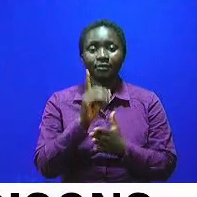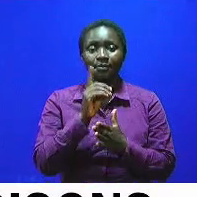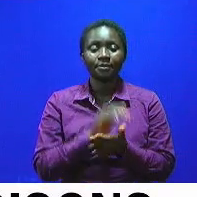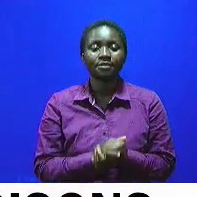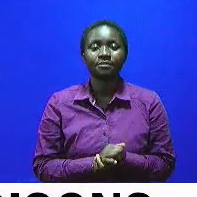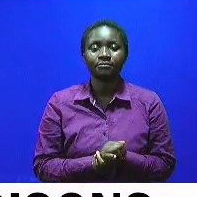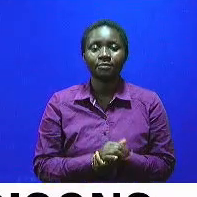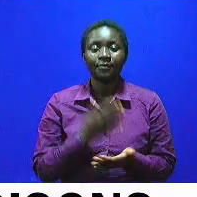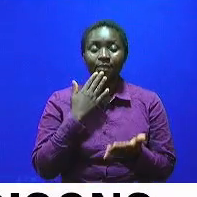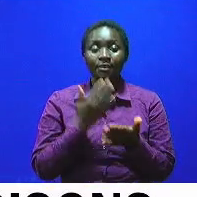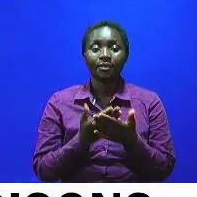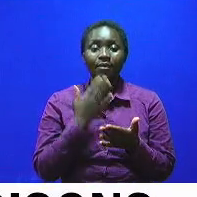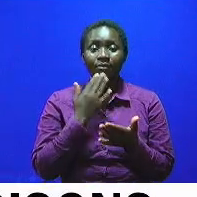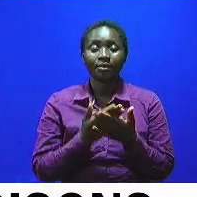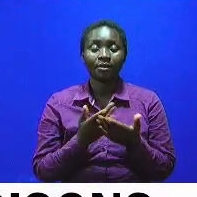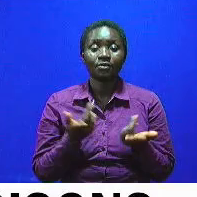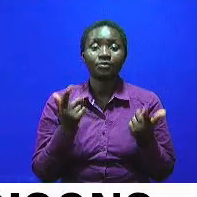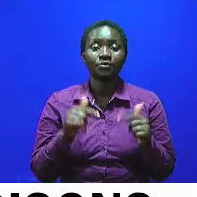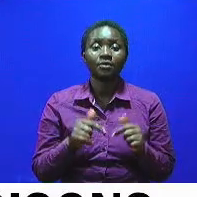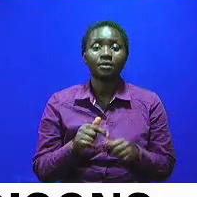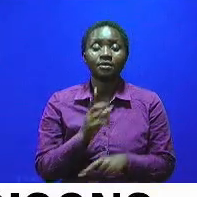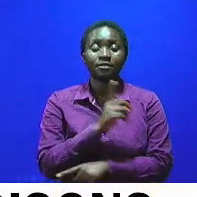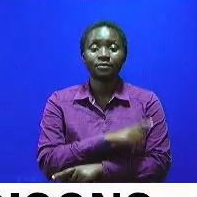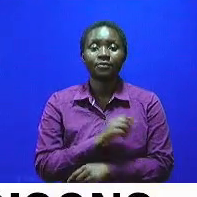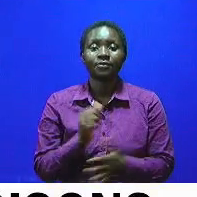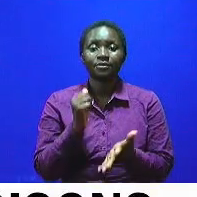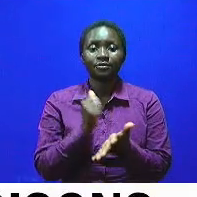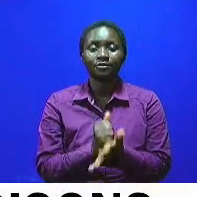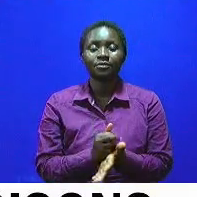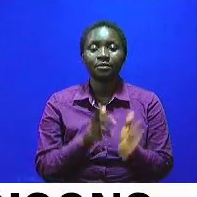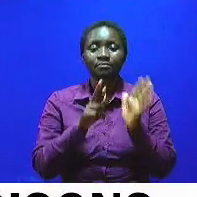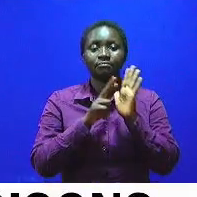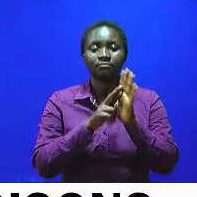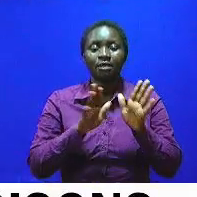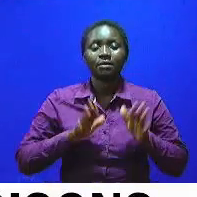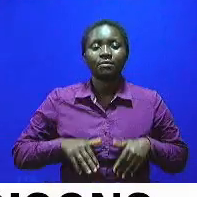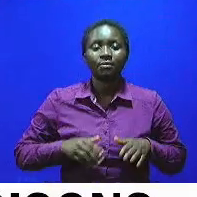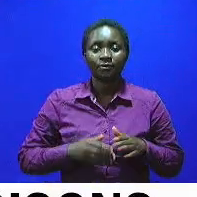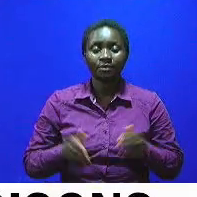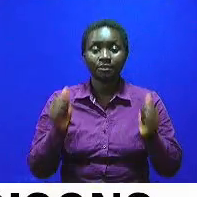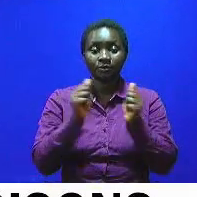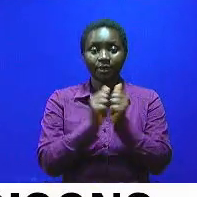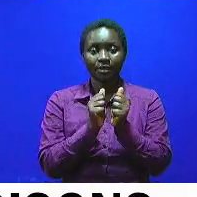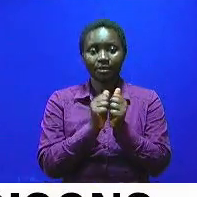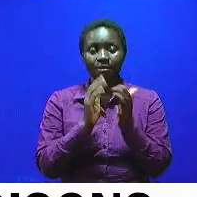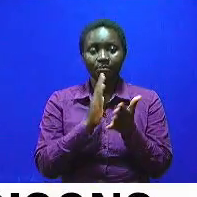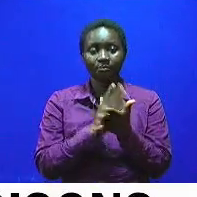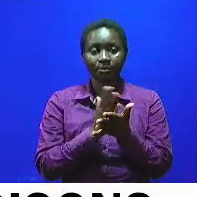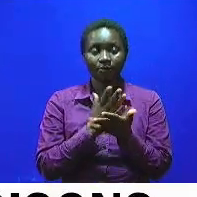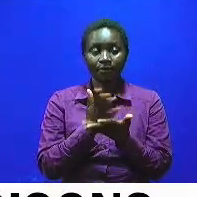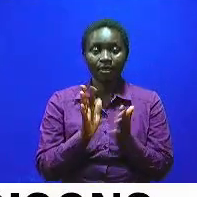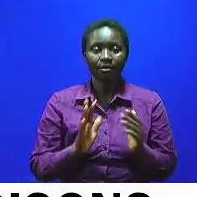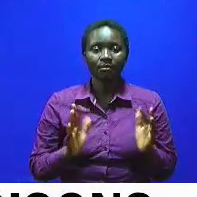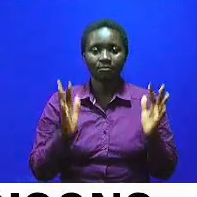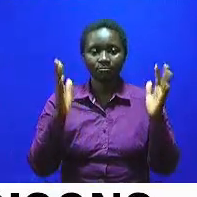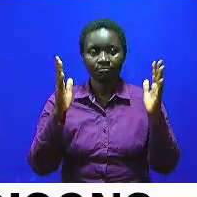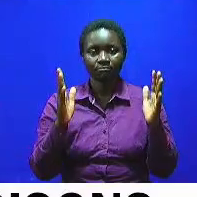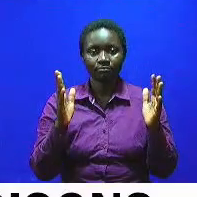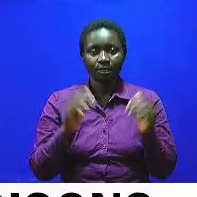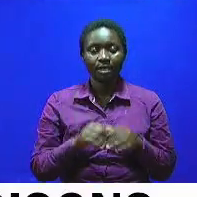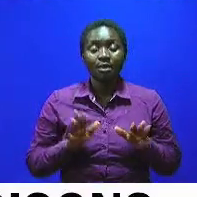ngwa kangambia mono sana sa obisi ya mama Donya asogo tobeka mumuna partners go cha go sherekea litke ya women's